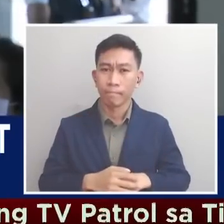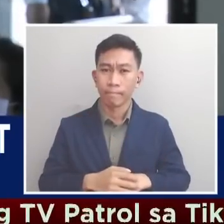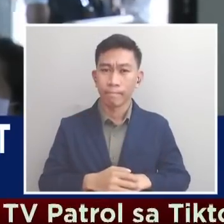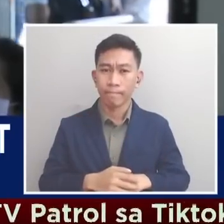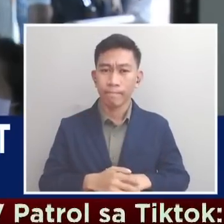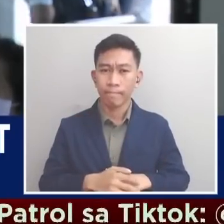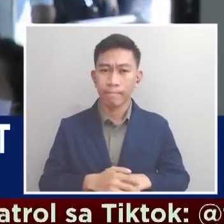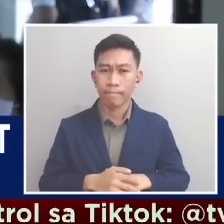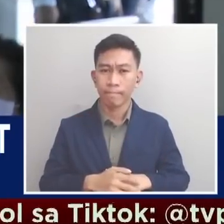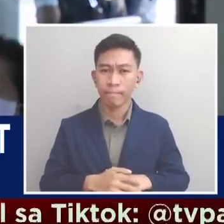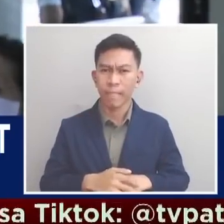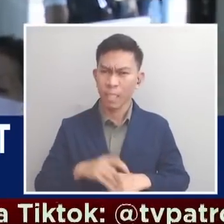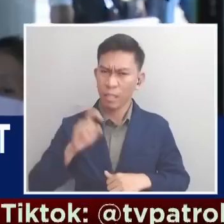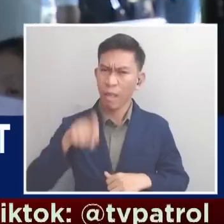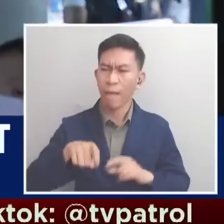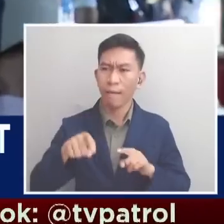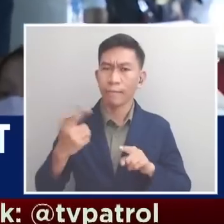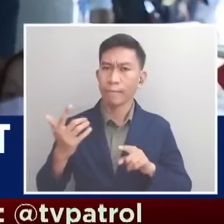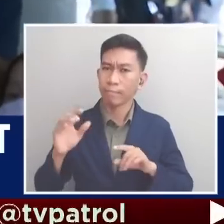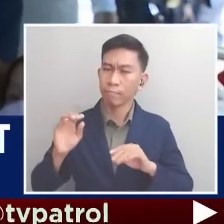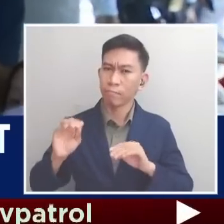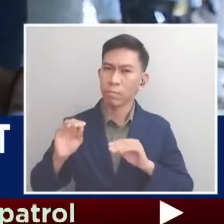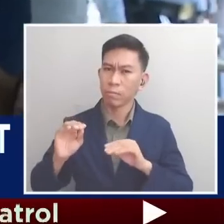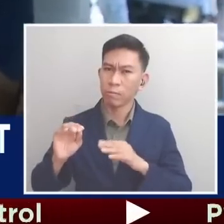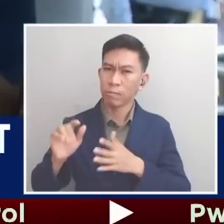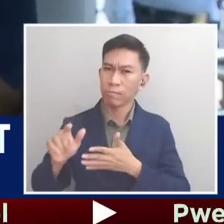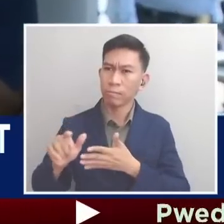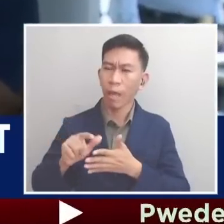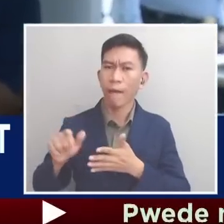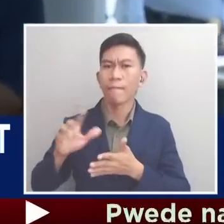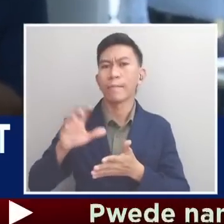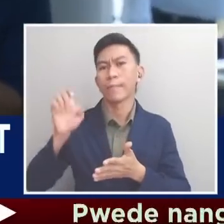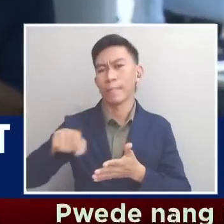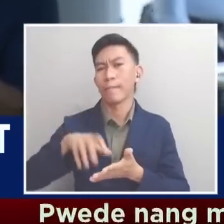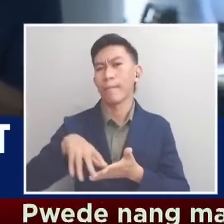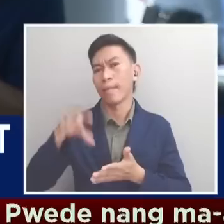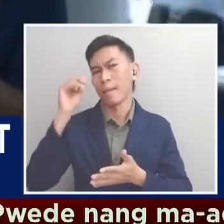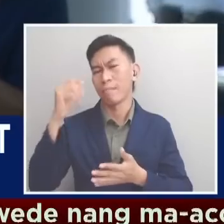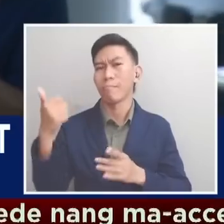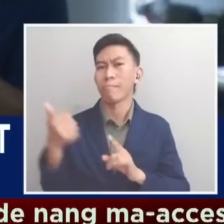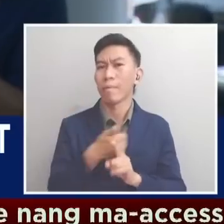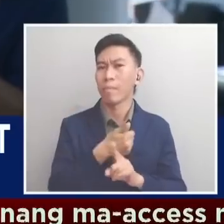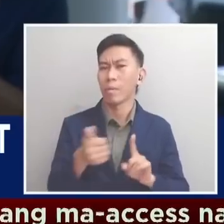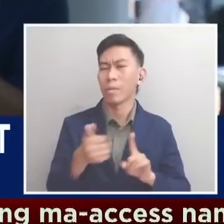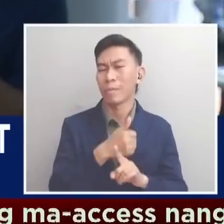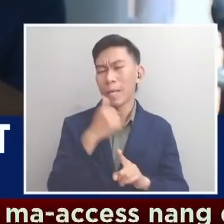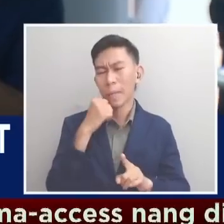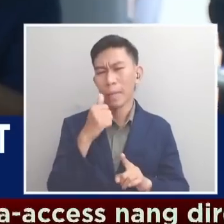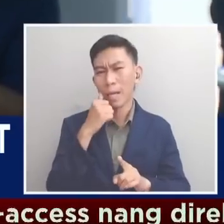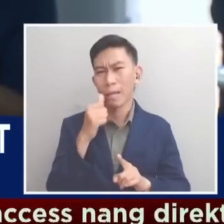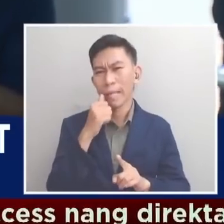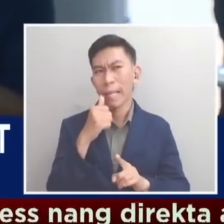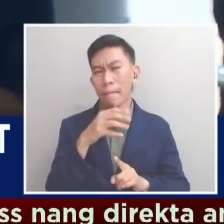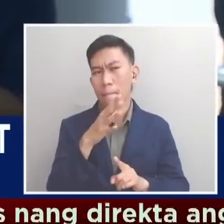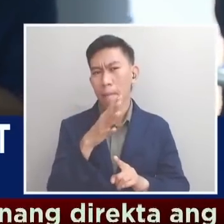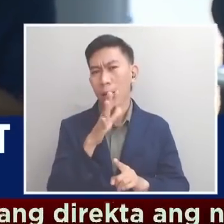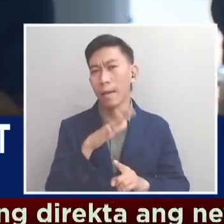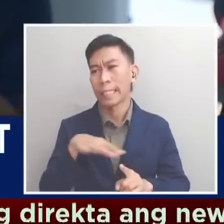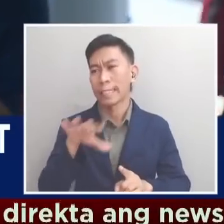Kailangan natin mabigyan ng leksyon yung mga taong nag-aabuso sa batas natin at sa karapatan ng bawat babae, ng bawat nanay. So,